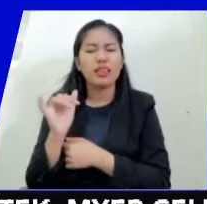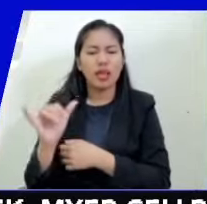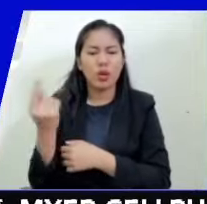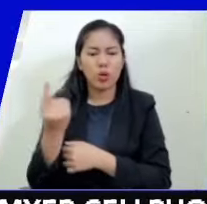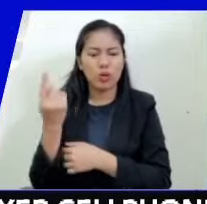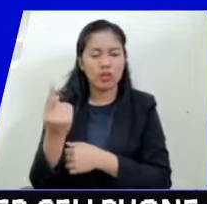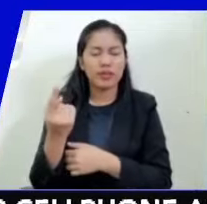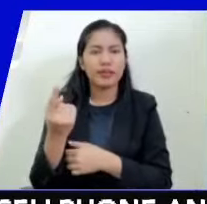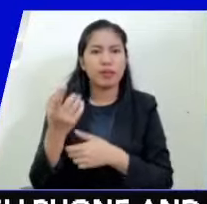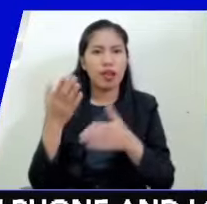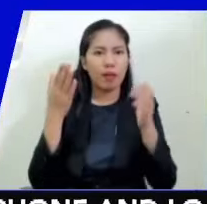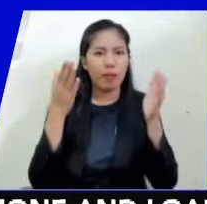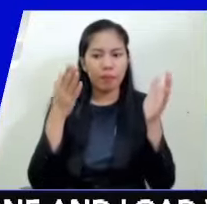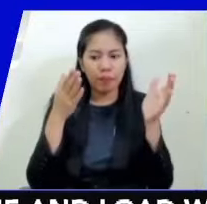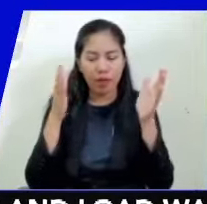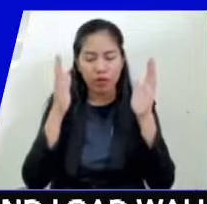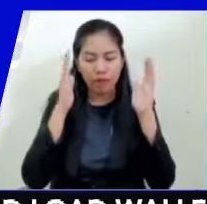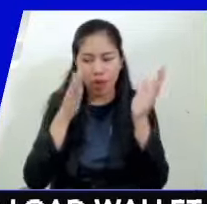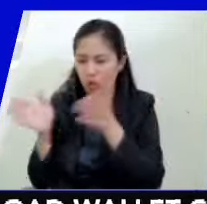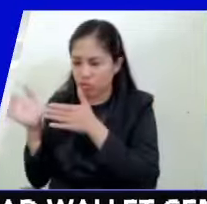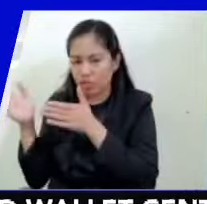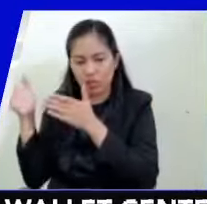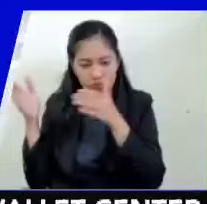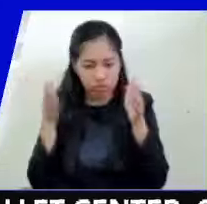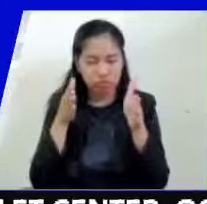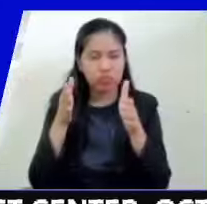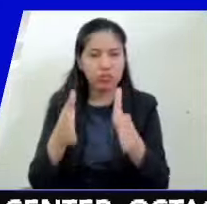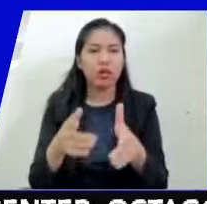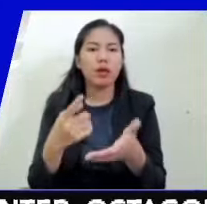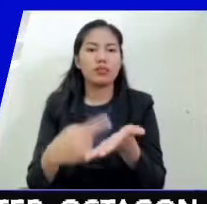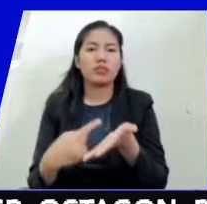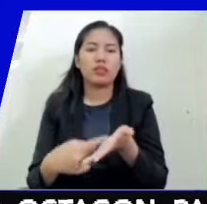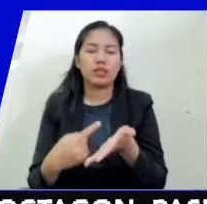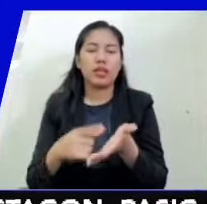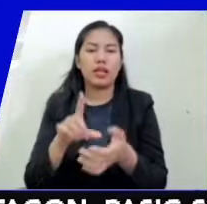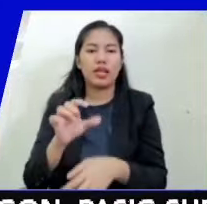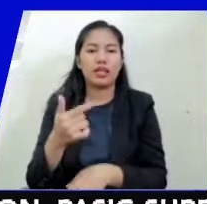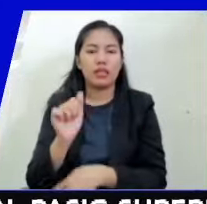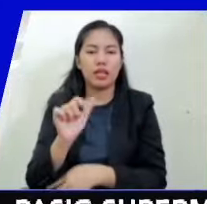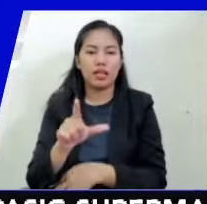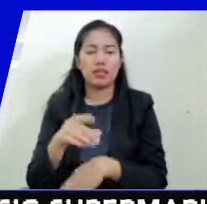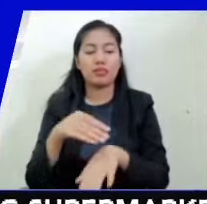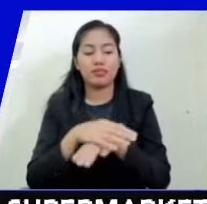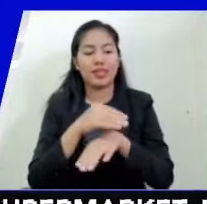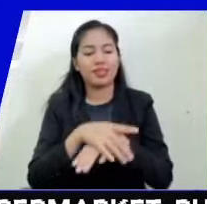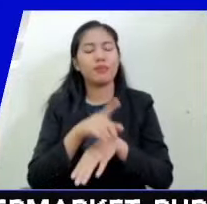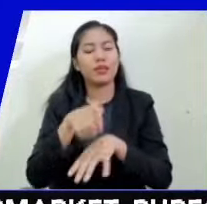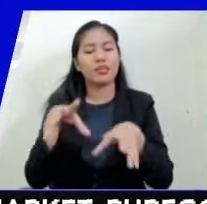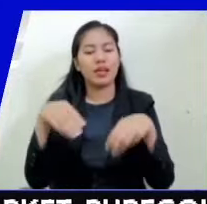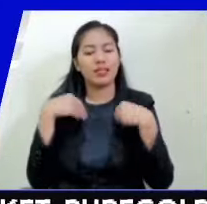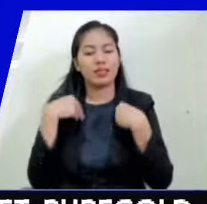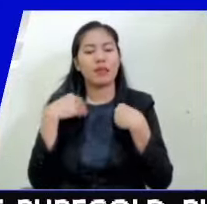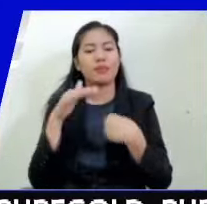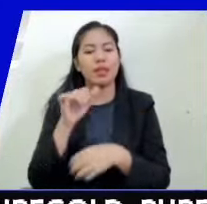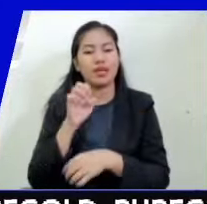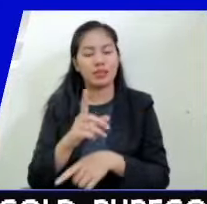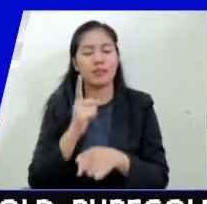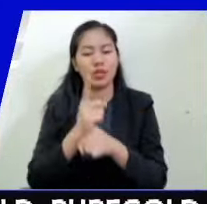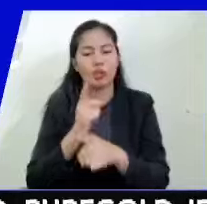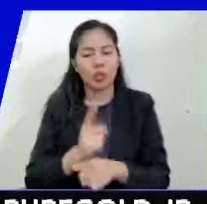atensyon sa mga seryosong usaping ligal pinayuhan niya si Kiboy na harapin ang mga ito sa tama at ligal na paraan at